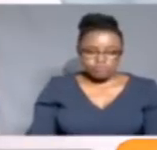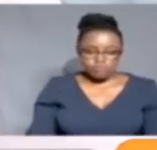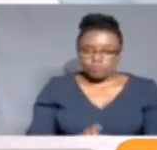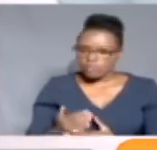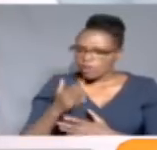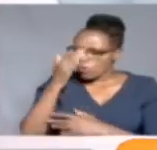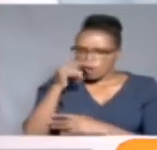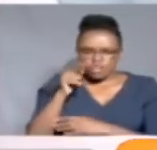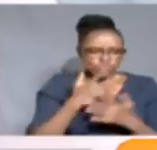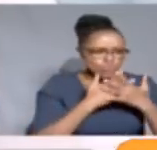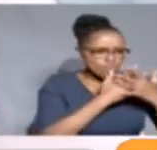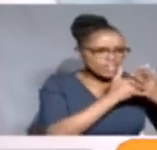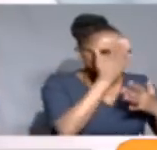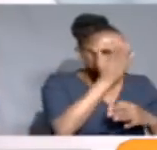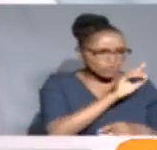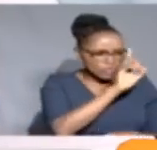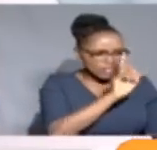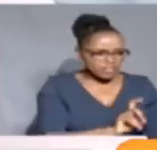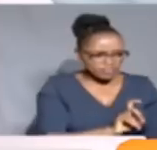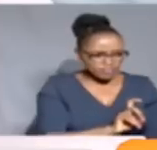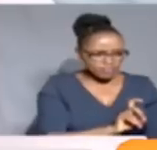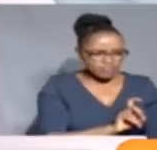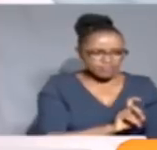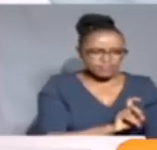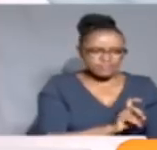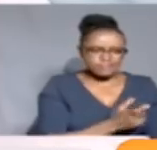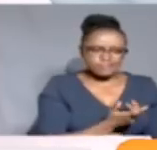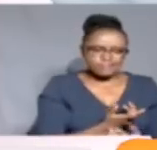And why were you arrested?